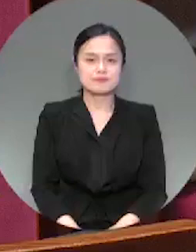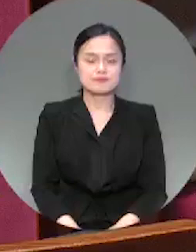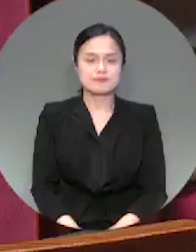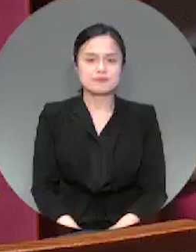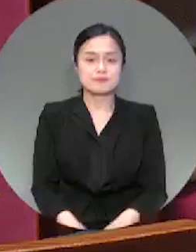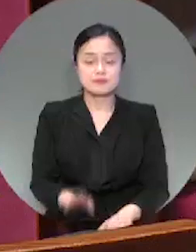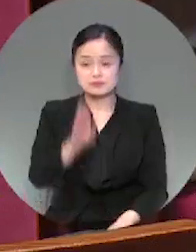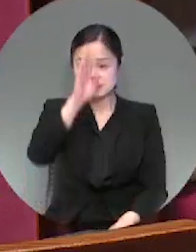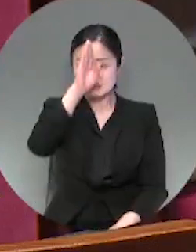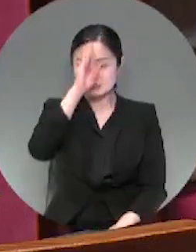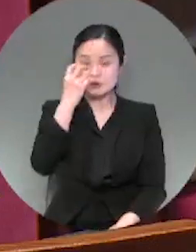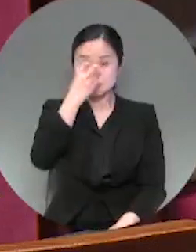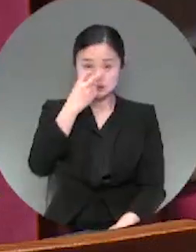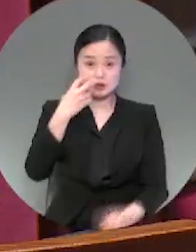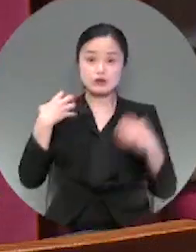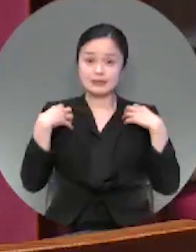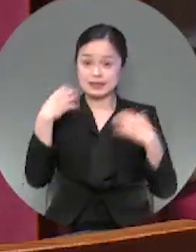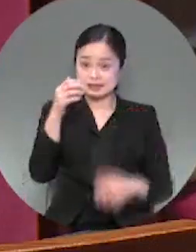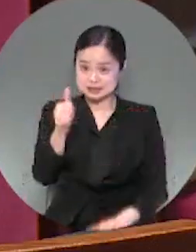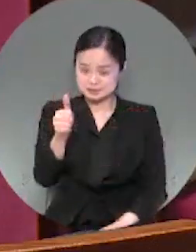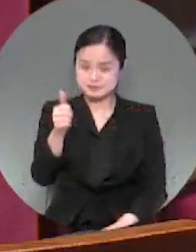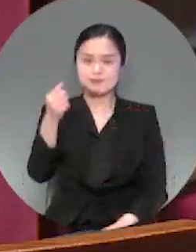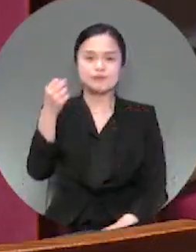드리냐면 질병청장님도 그렇고